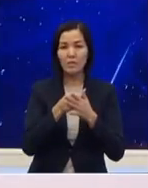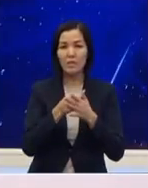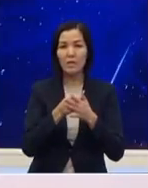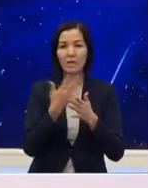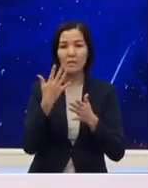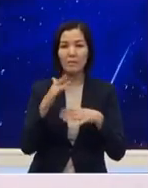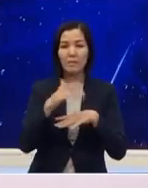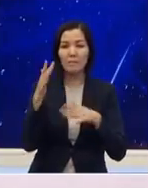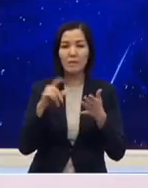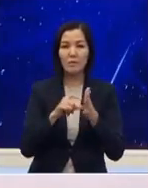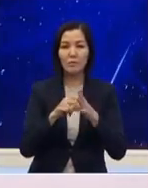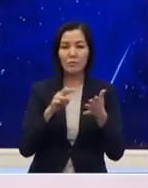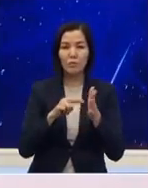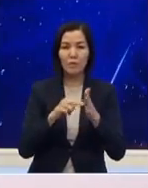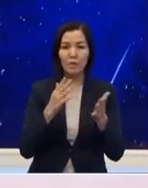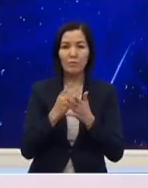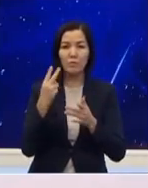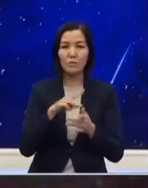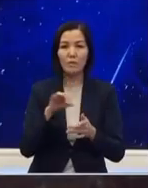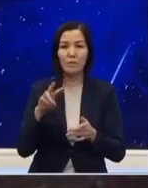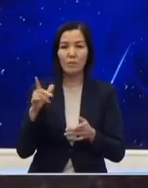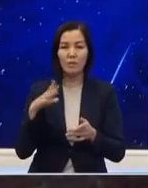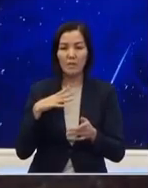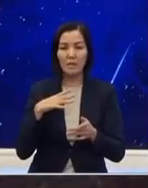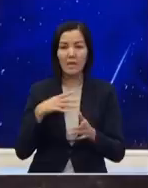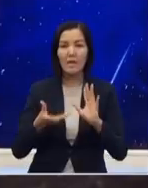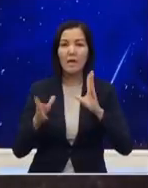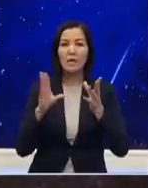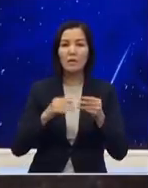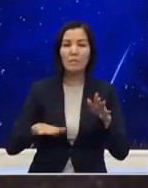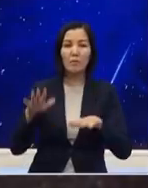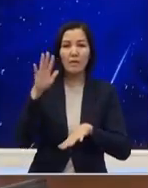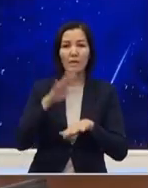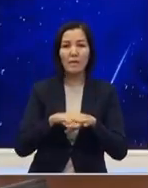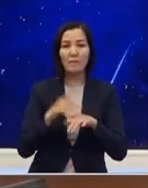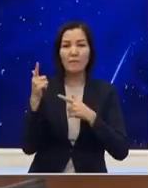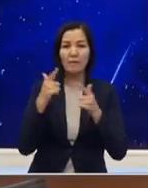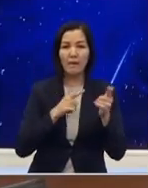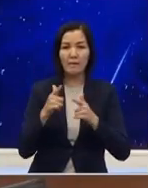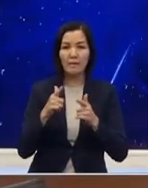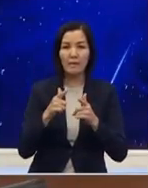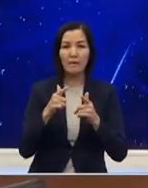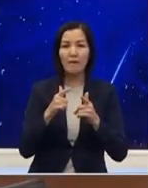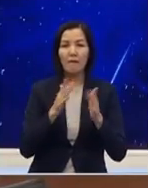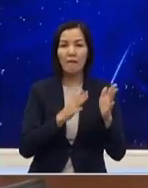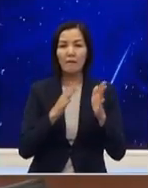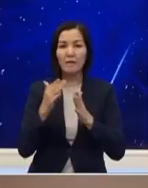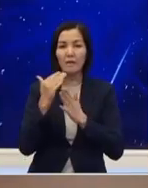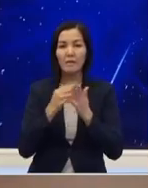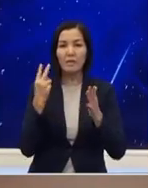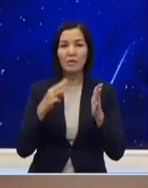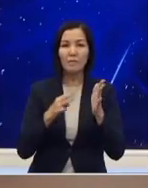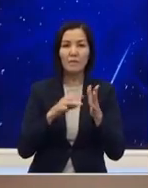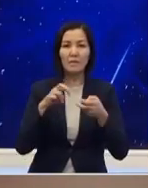беру жоспарлап отырмыз 20 миллион теңге. Жалпы бұл аудан әкімі де дайындықпен келді, қасша тізіп 28